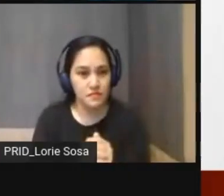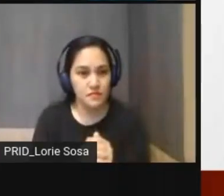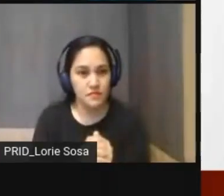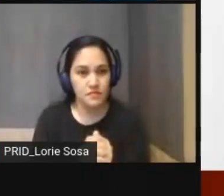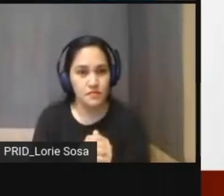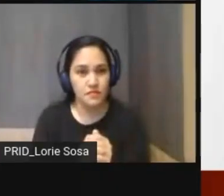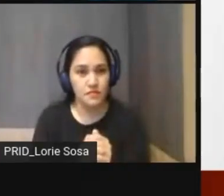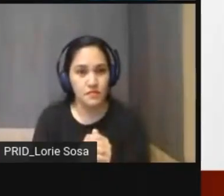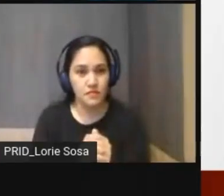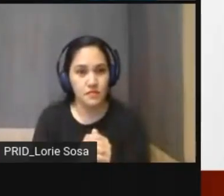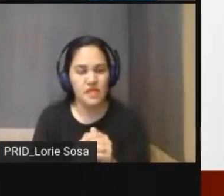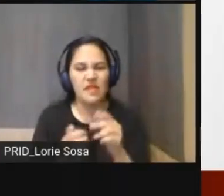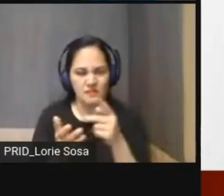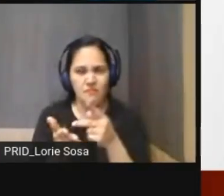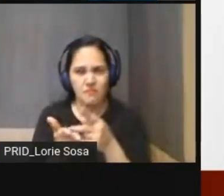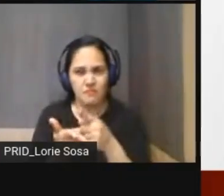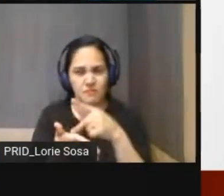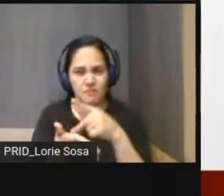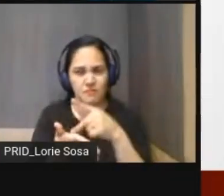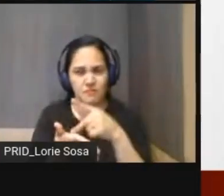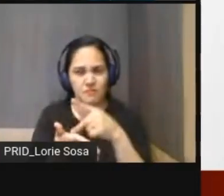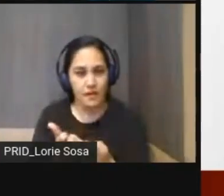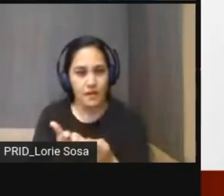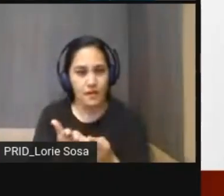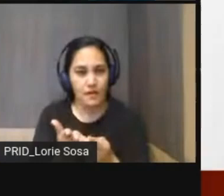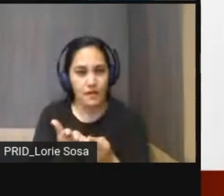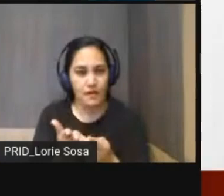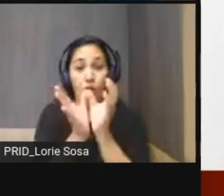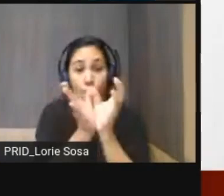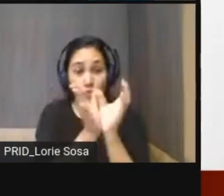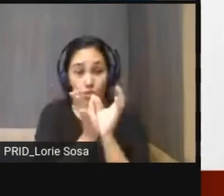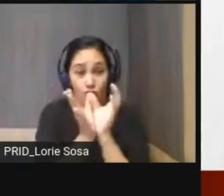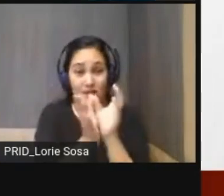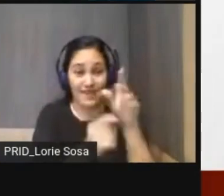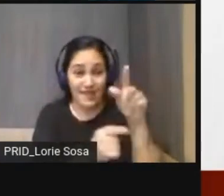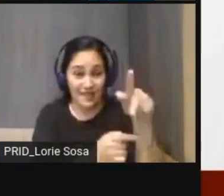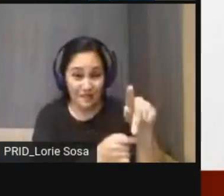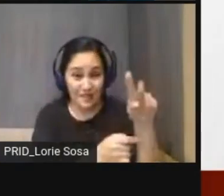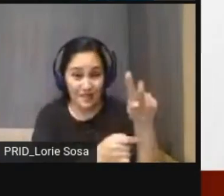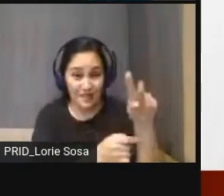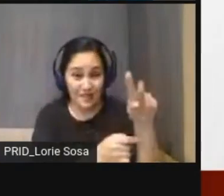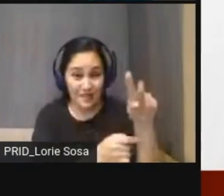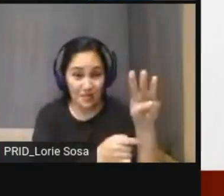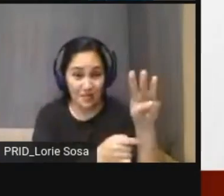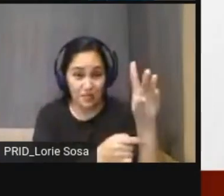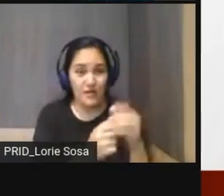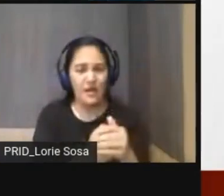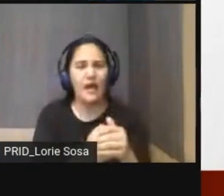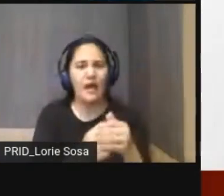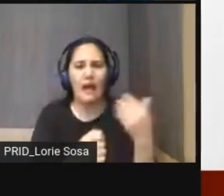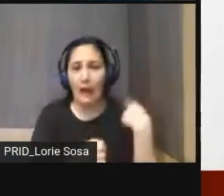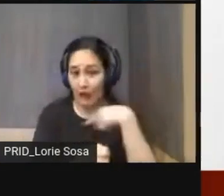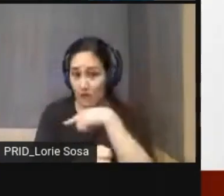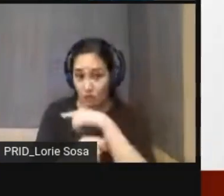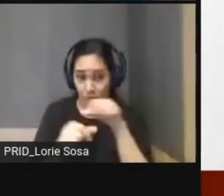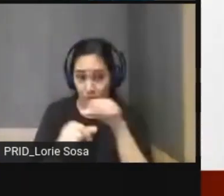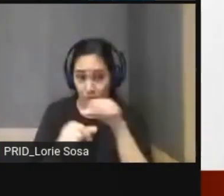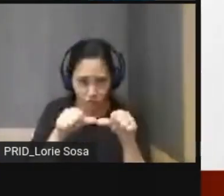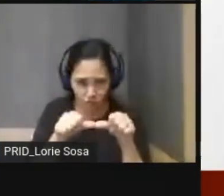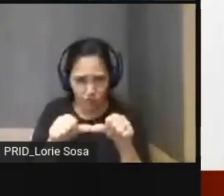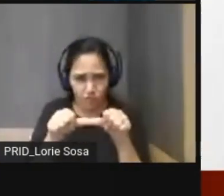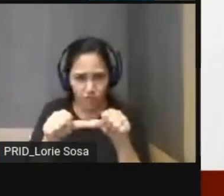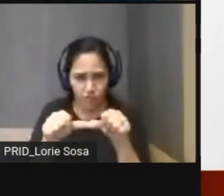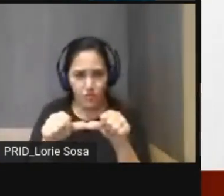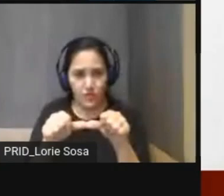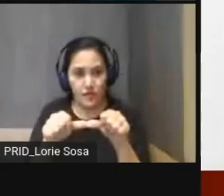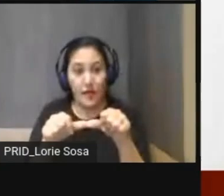ng komunidad na ito, tayo ay patuloy na makilahok sa